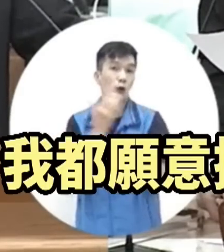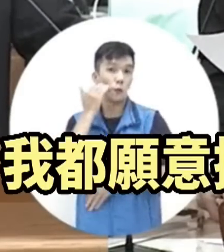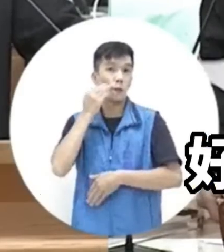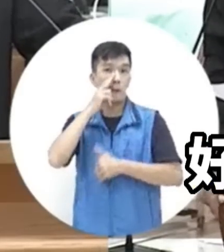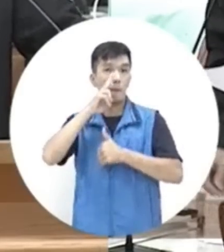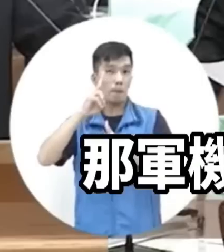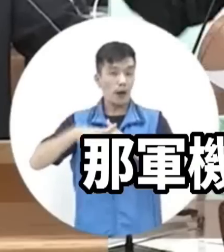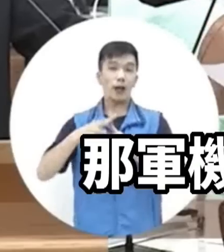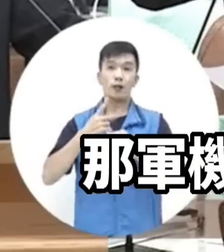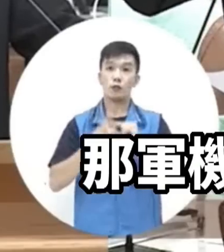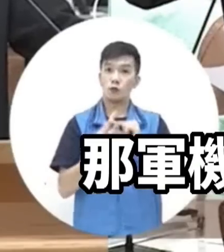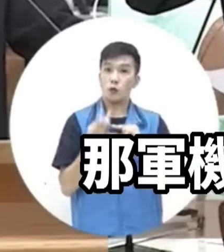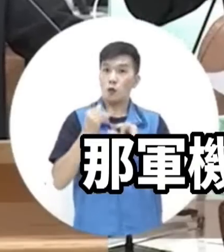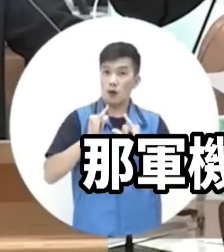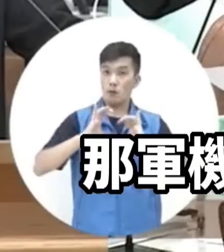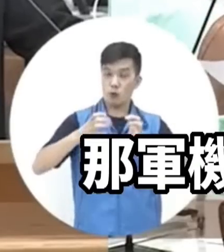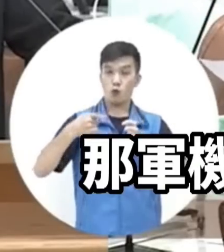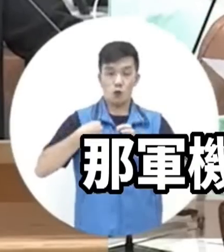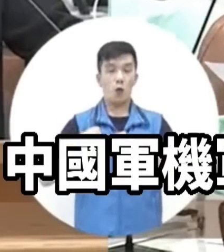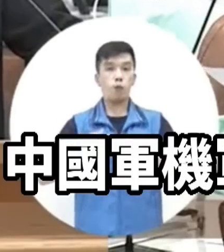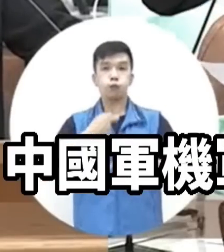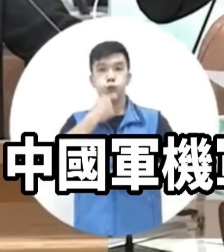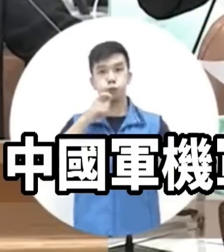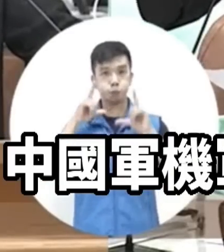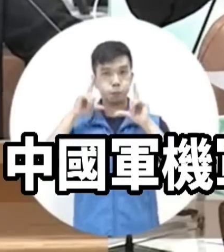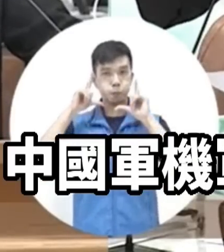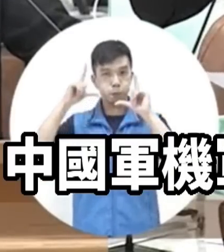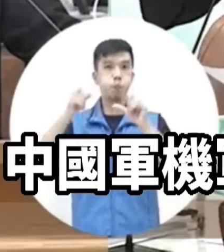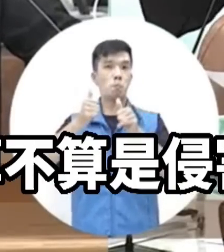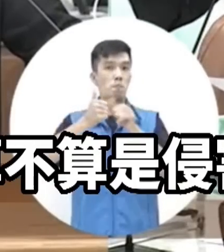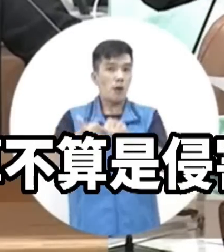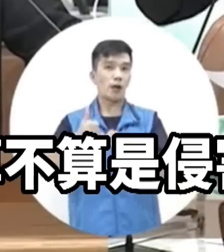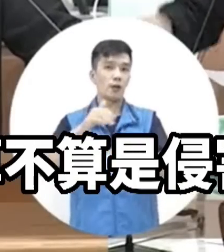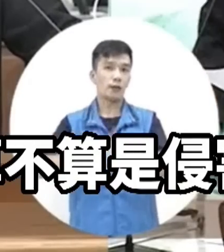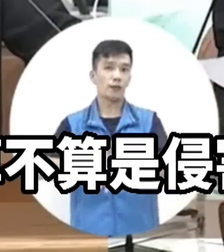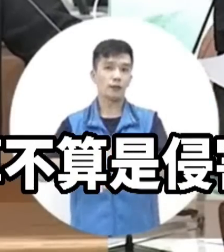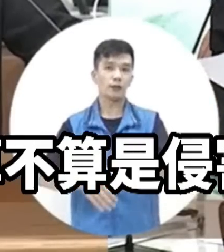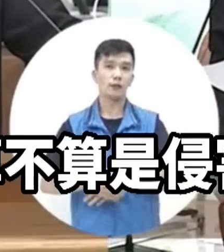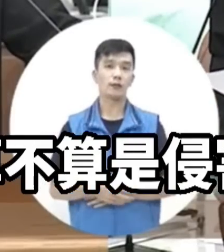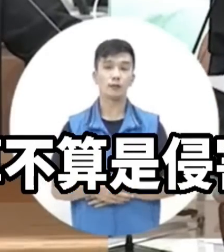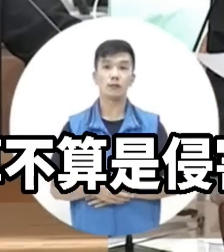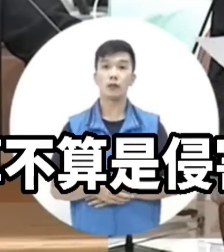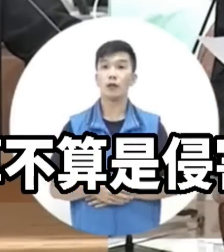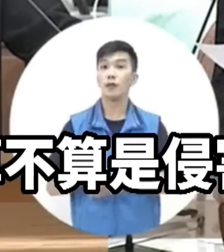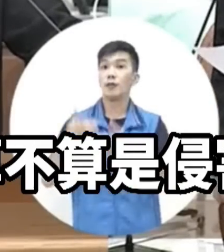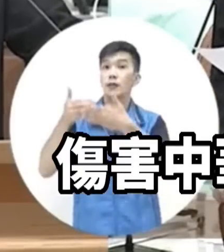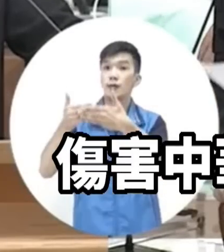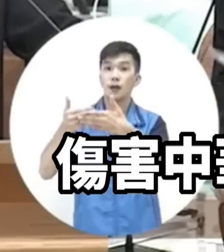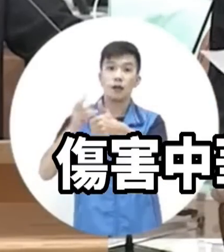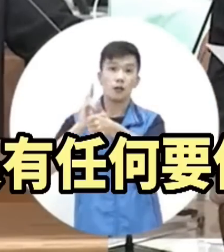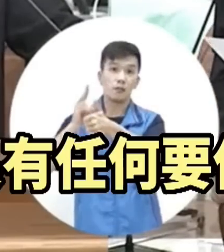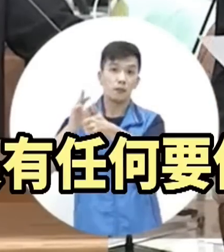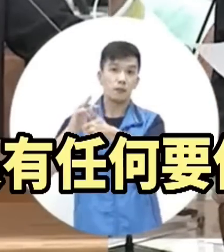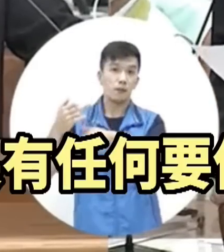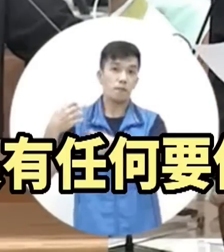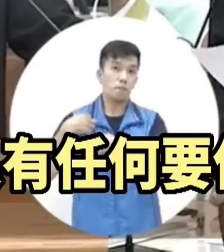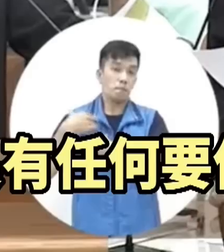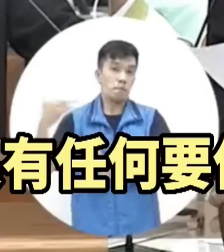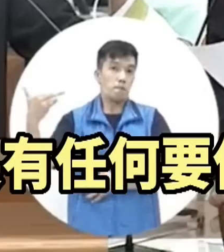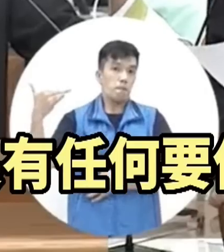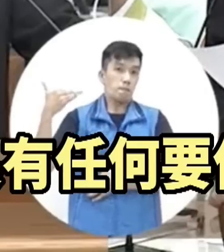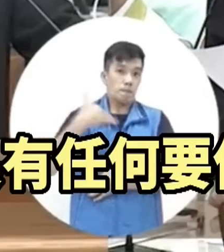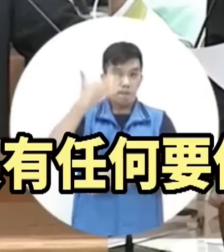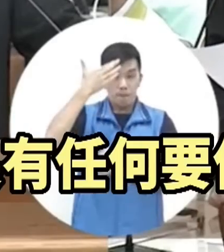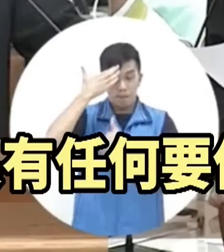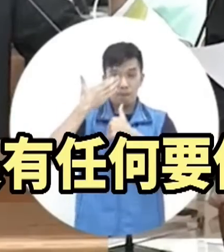意挺身而出。 那军机军舰，中国军机军舰老台算不算是侵害中华民国、伤害中华民国？ 如果有任